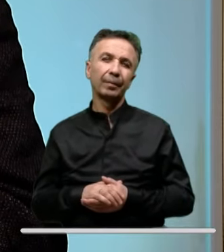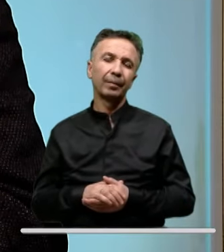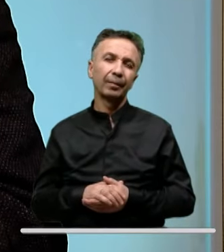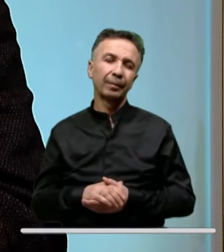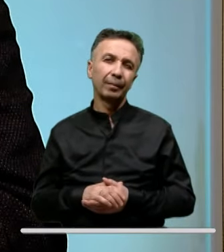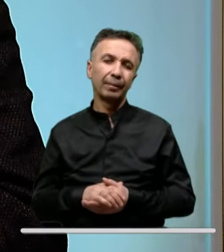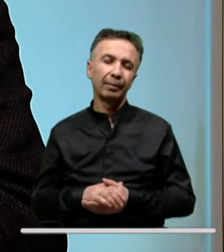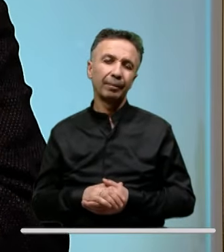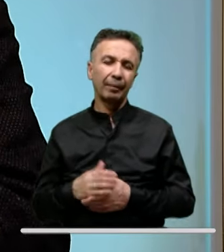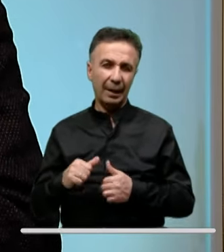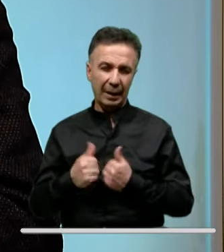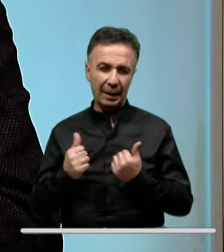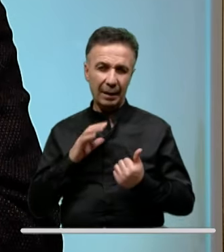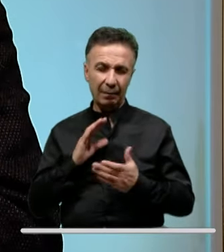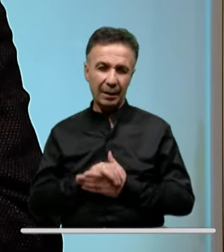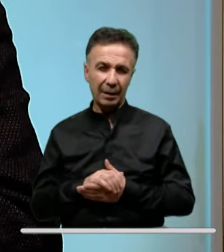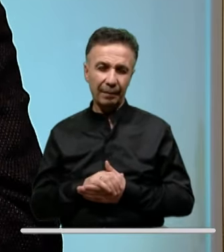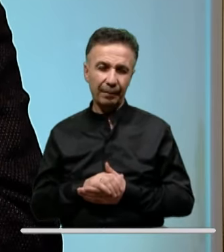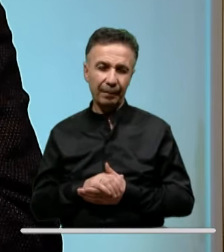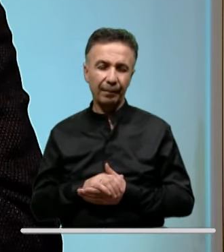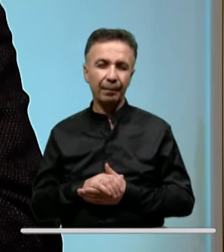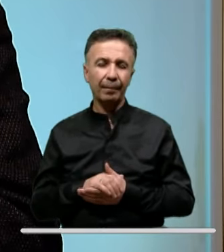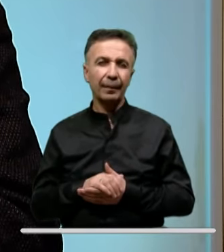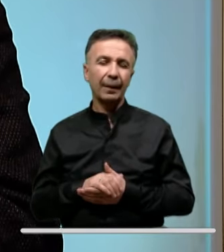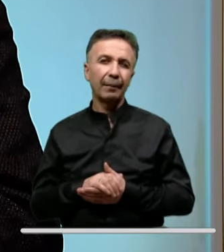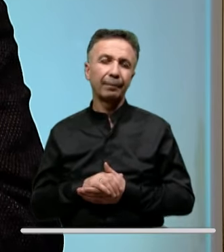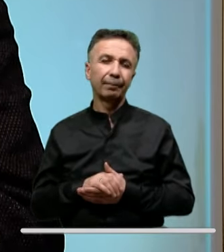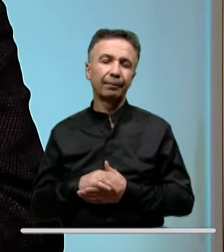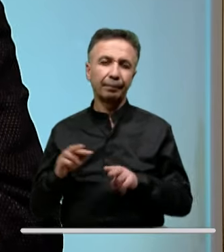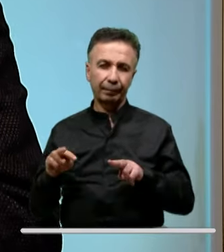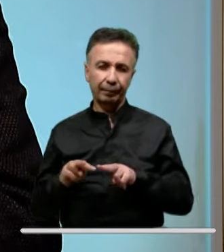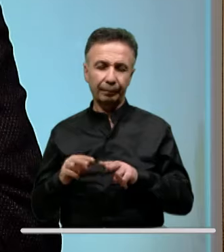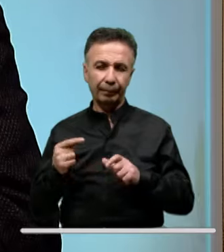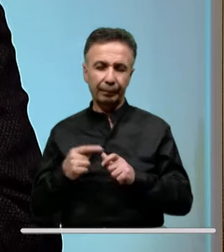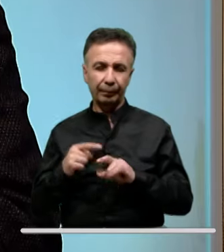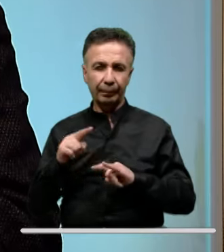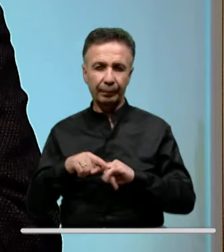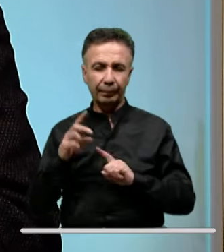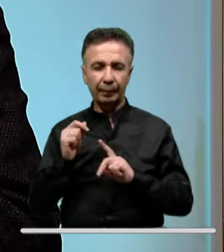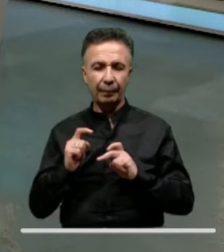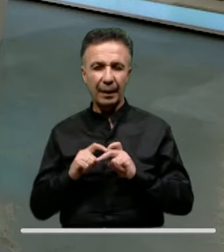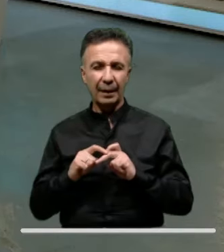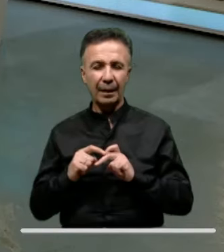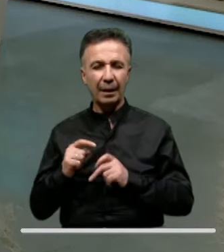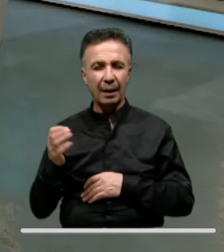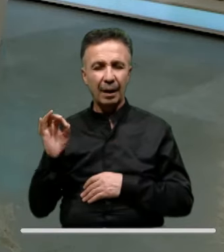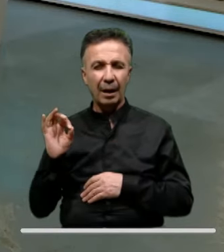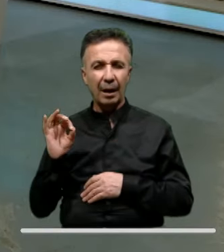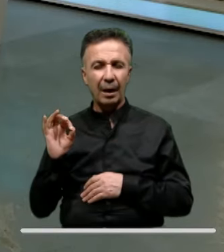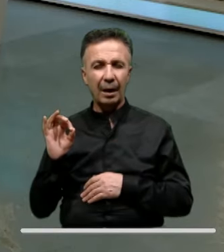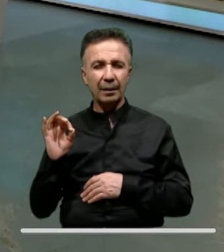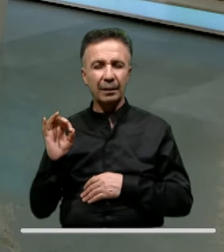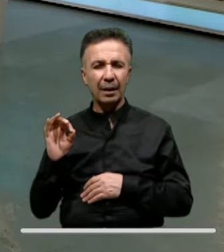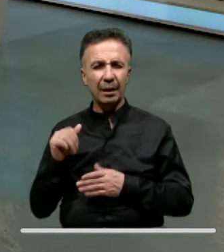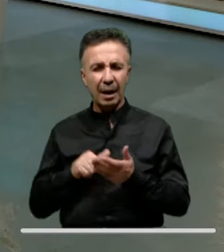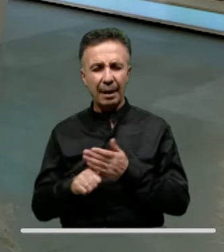Tabii bir ayrılık var. Ayrılıkla birlikte herhalde hanımefendi ne yapıyor? Evden eşya mı götürüyor ama? Evdeki bütün ziynet eşyasını